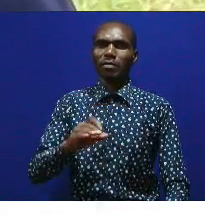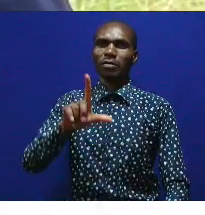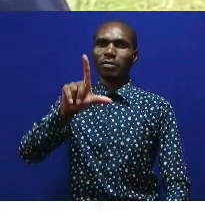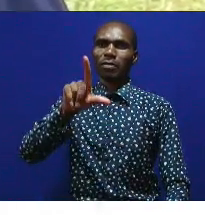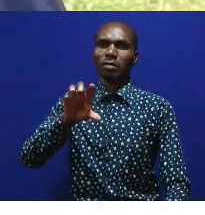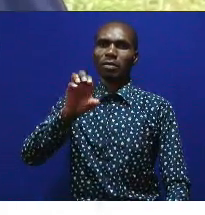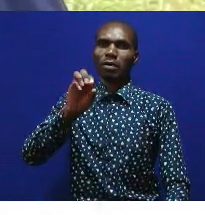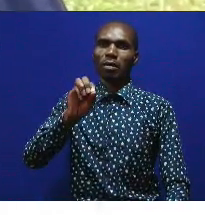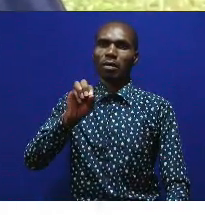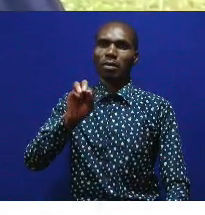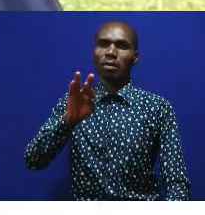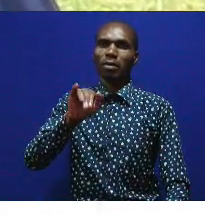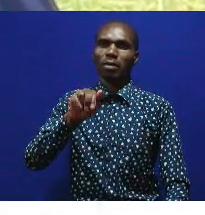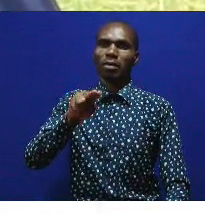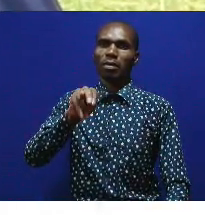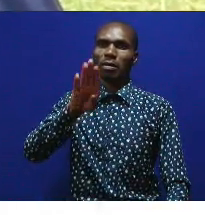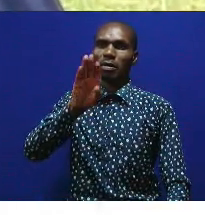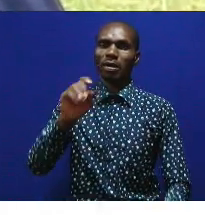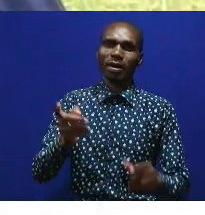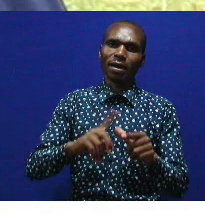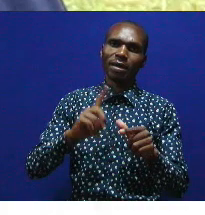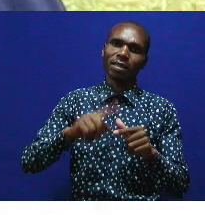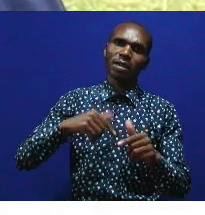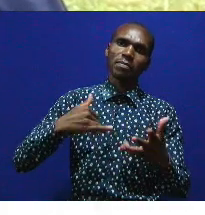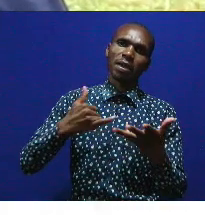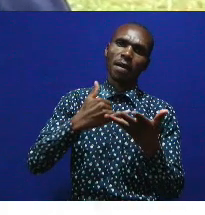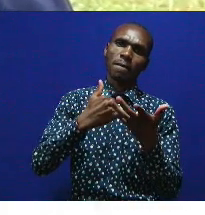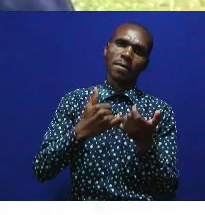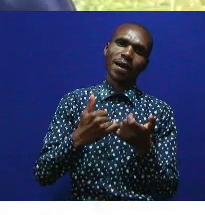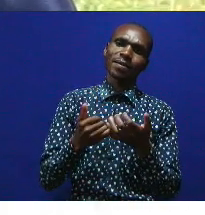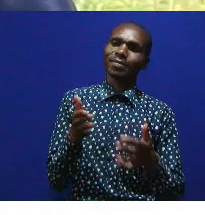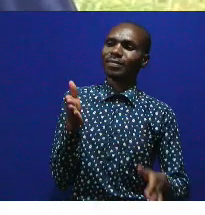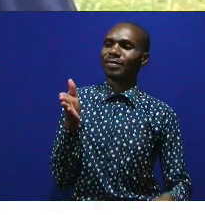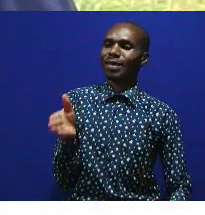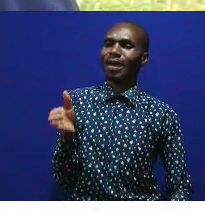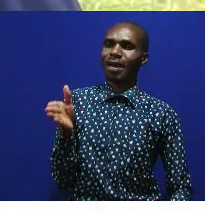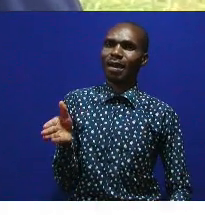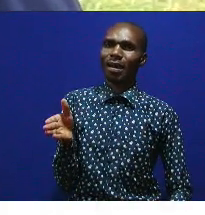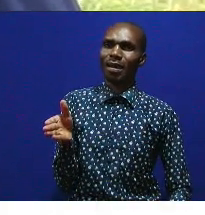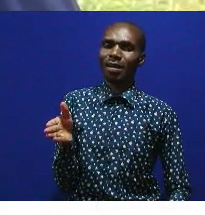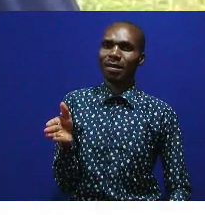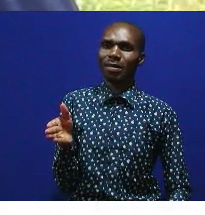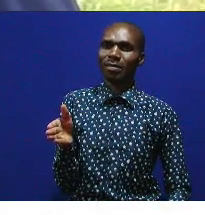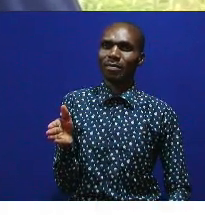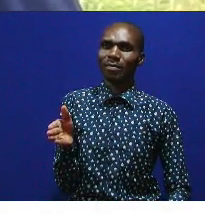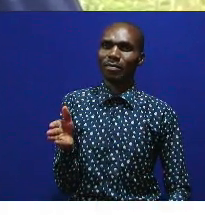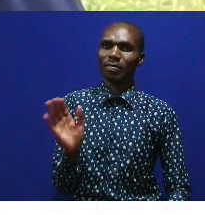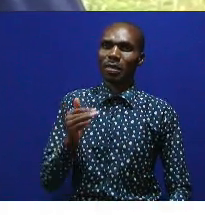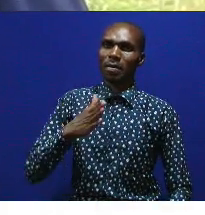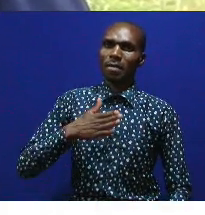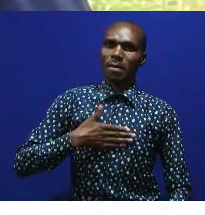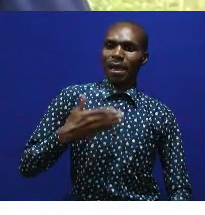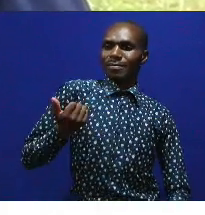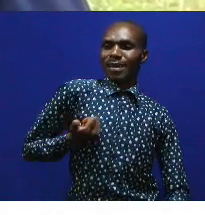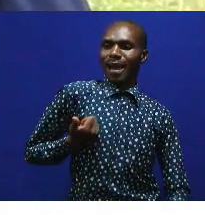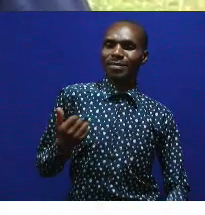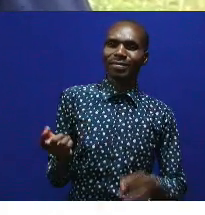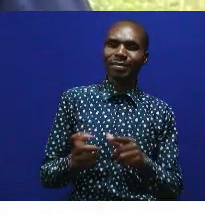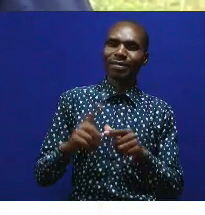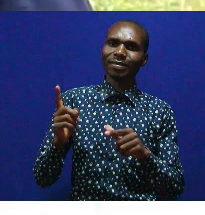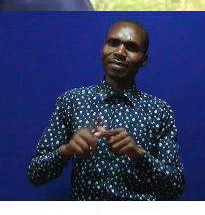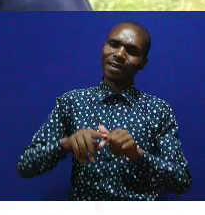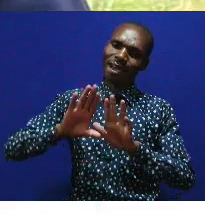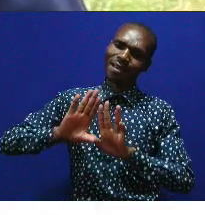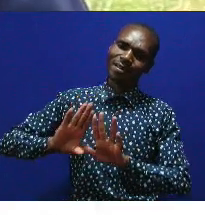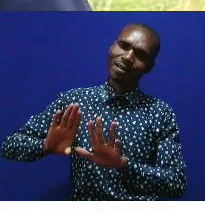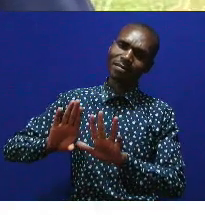Sou nime haaamb kamb mtoto wangu nili Niki